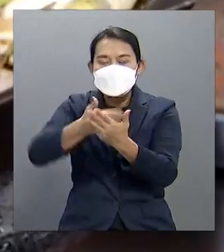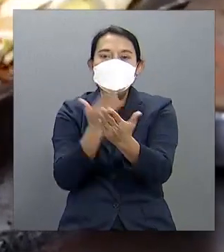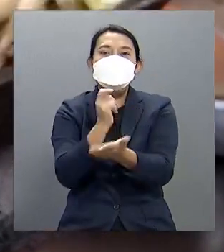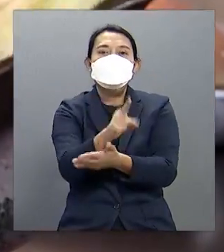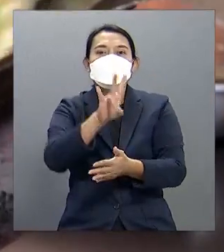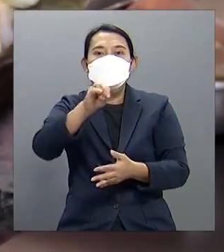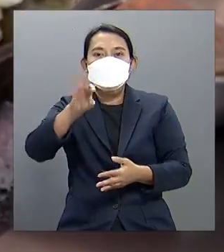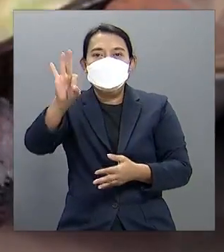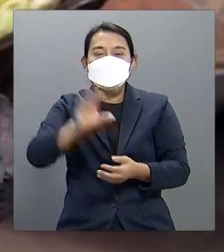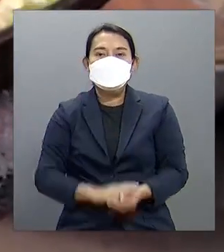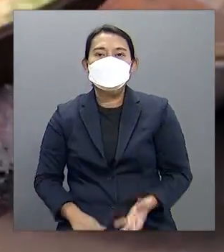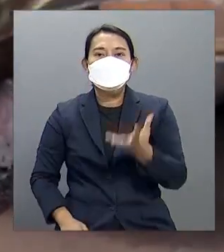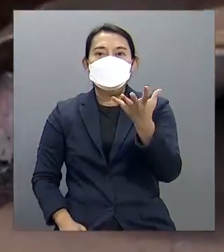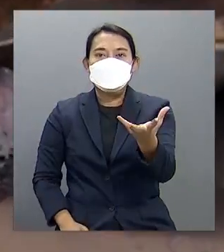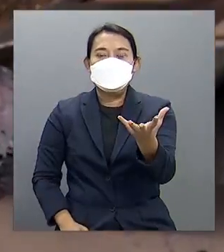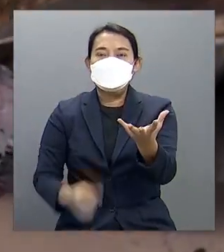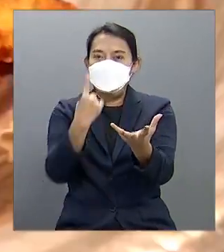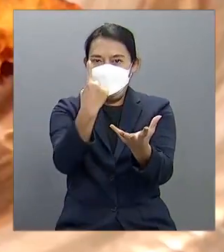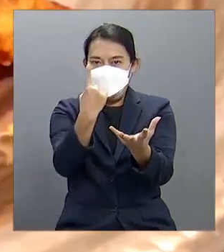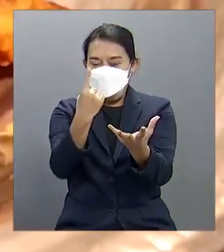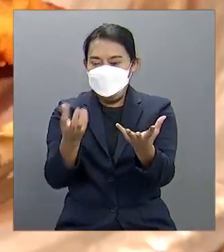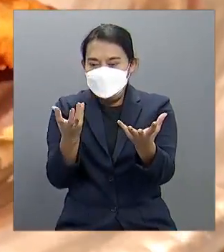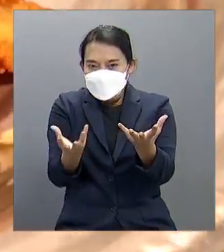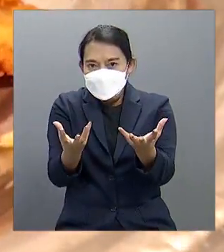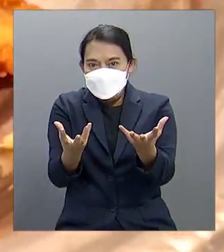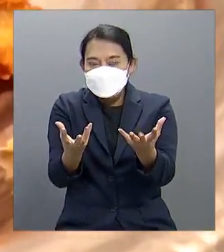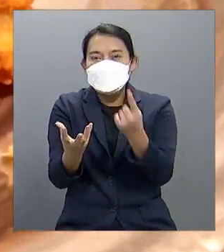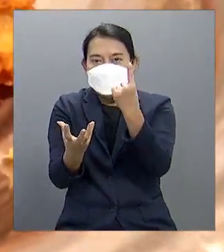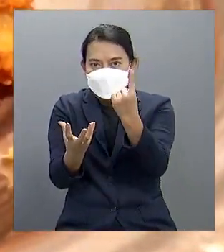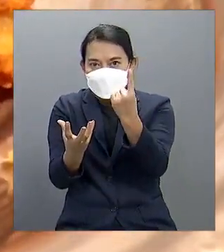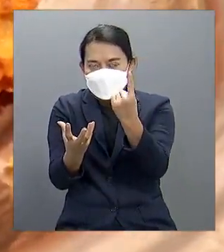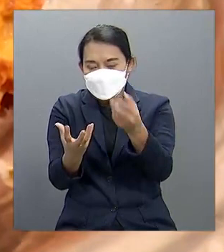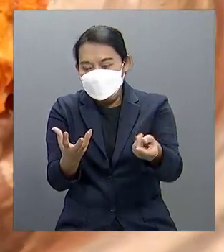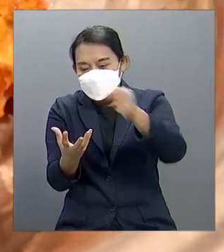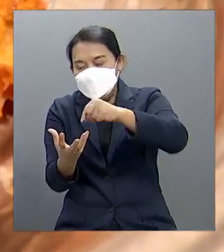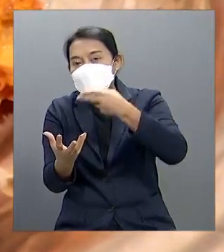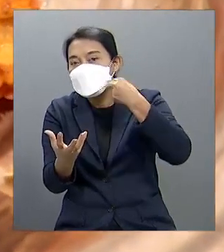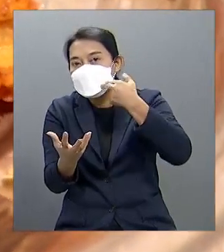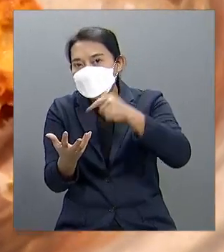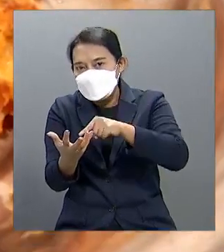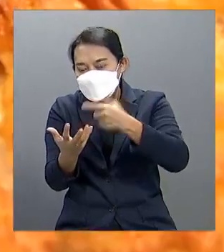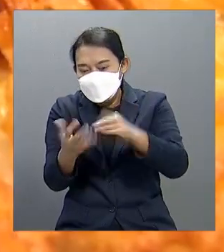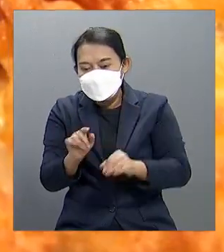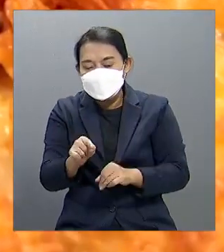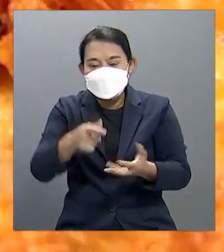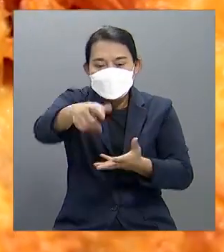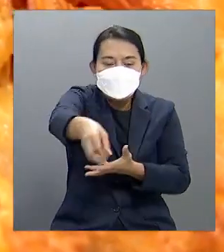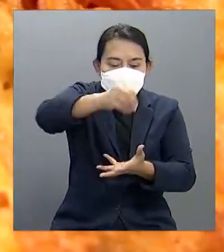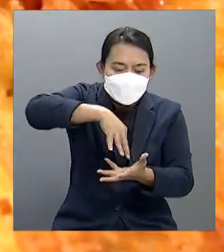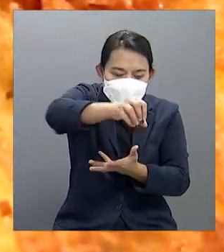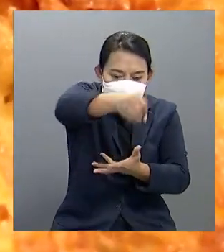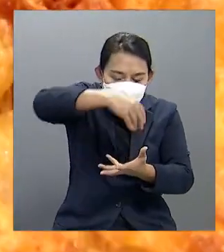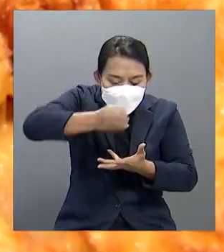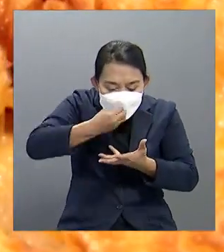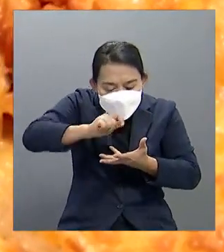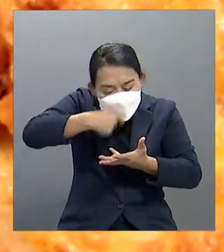ไว้ใส่อาหารและถ้วย1 ใบเอาไว้ใส่ขนมนะคะหลังจากนั้นตักอาหารได้เลยกินได้เลยจนอิ่มนี่เหมือนไม่